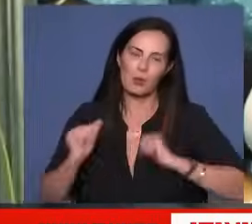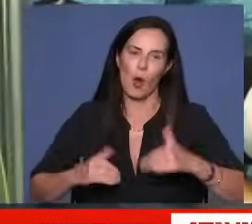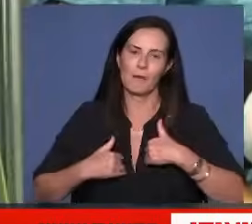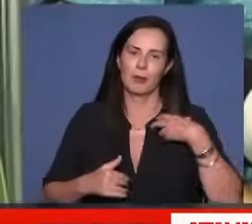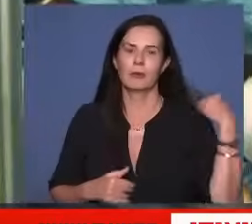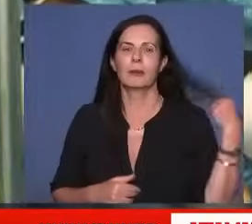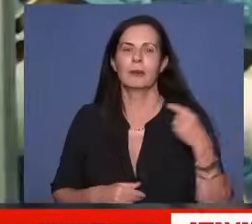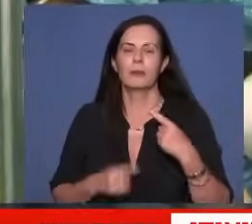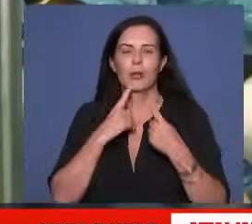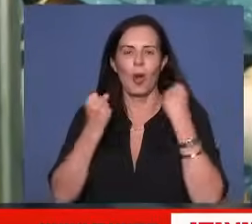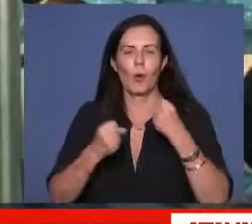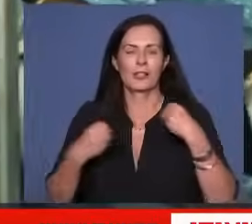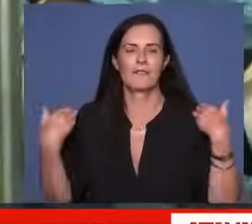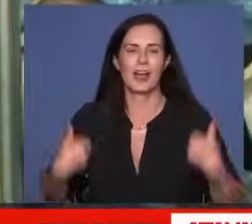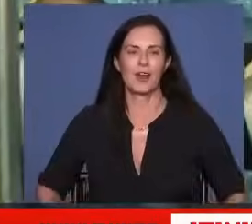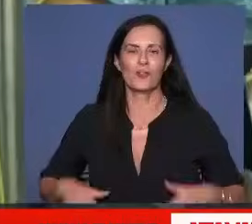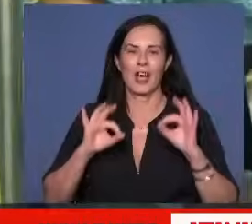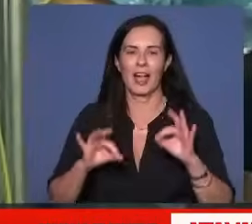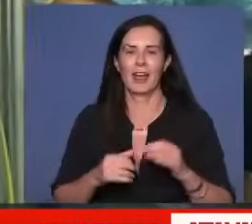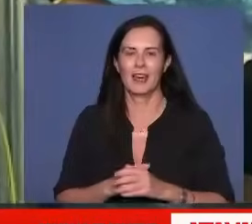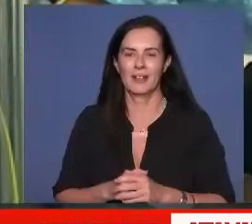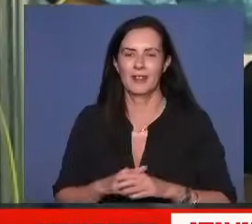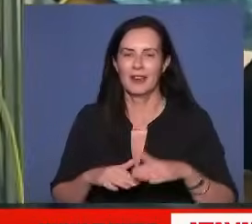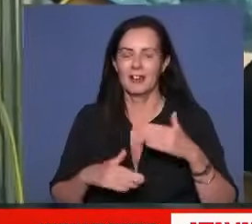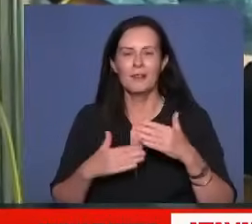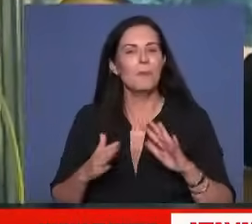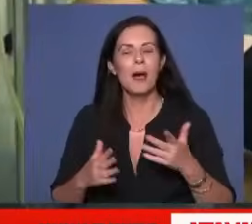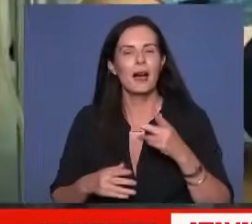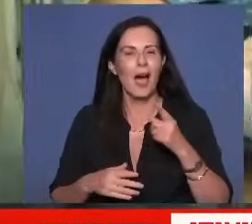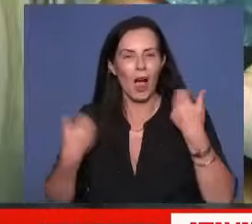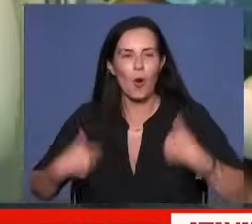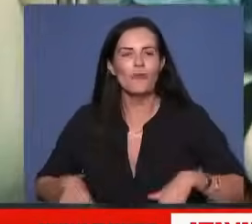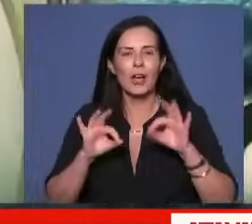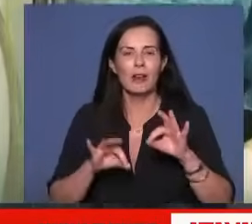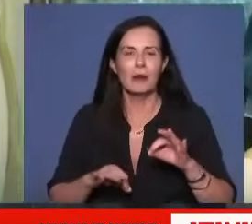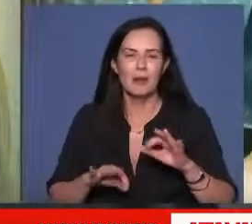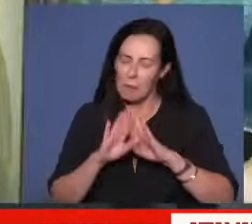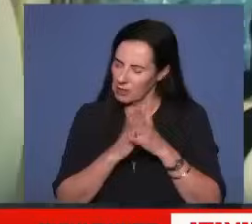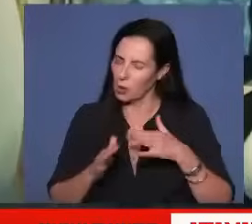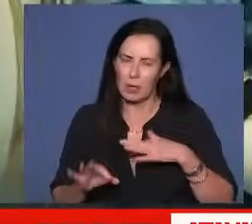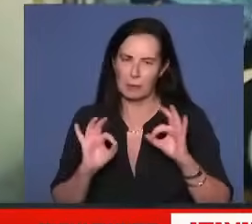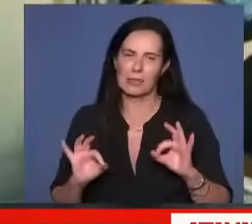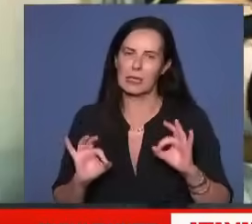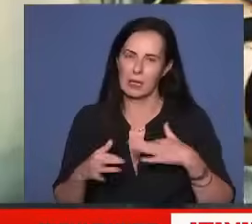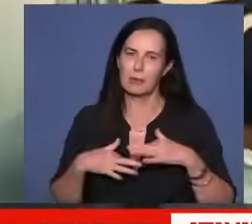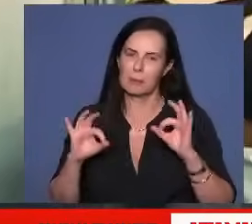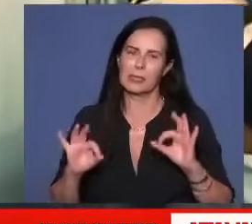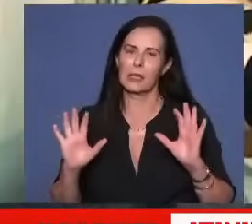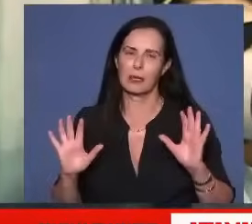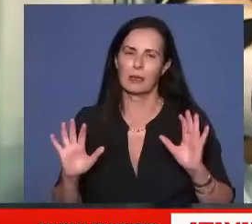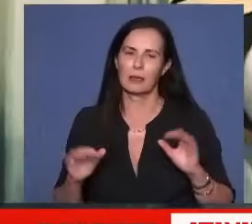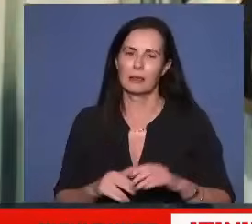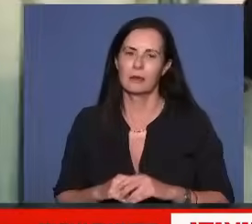נדבר על החוסן הפיזי. חוסן הפיזי? כך שסידרנו את המדינה, בוא נדבר. לא, אני אומר, בסך הכל באמת, אני גם כאדם.